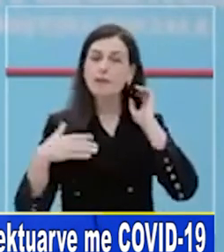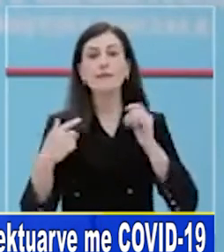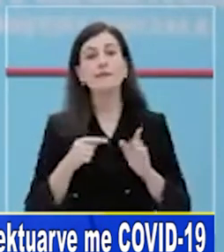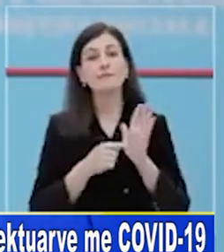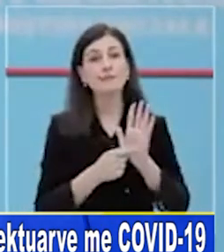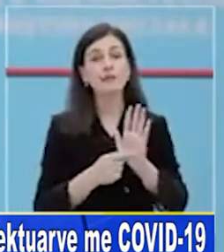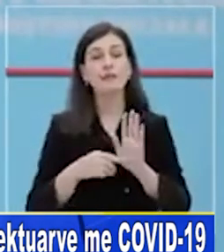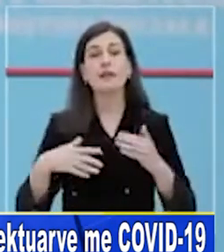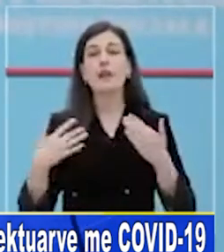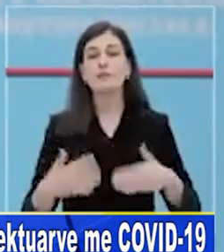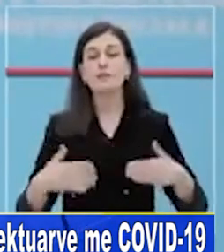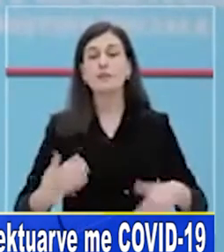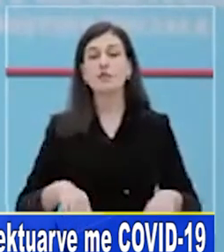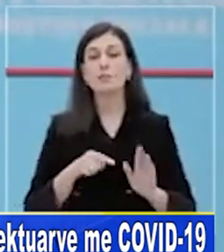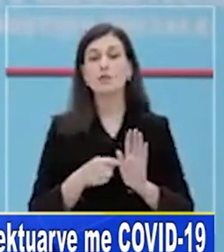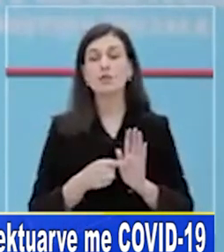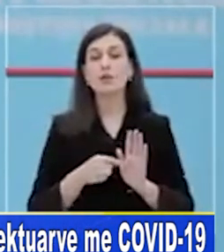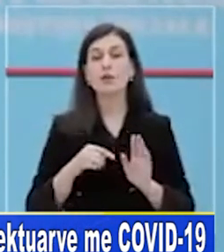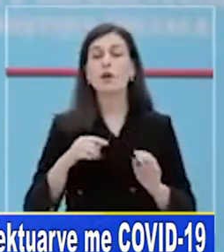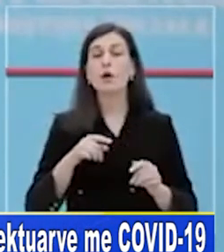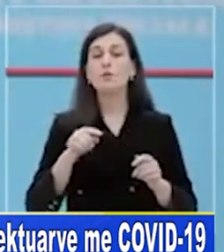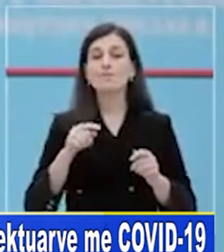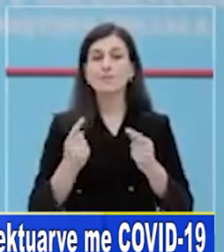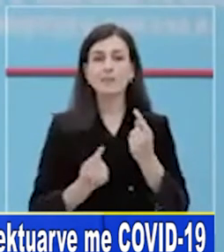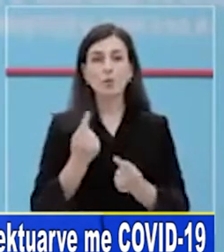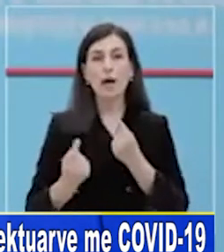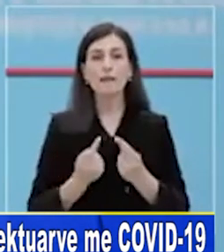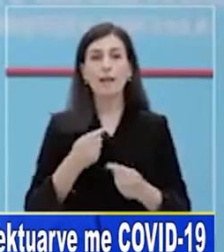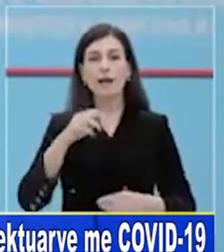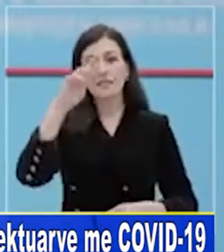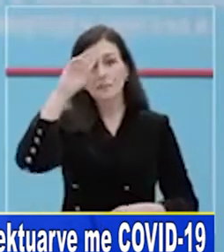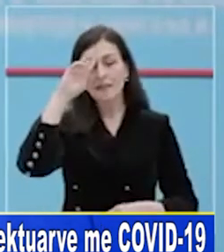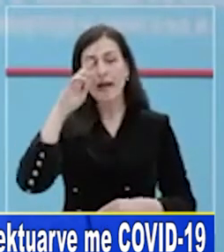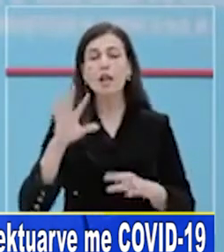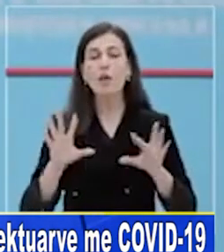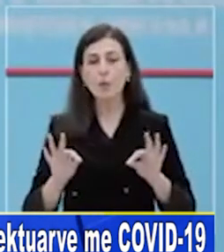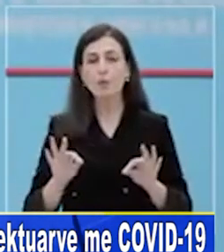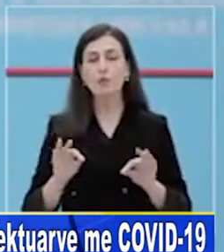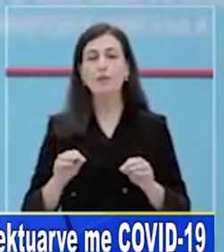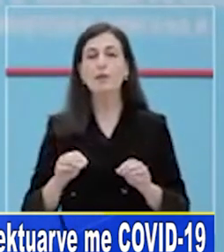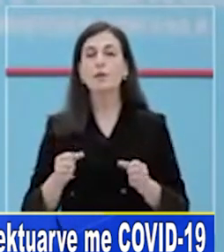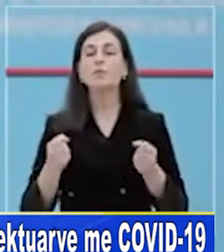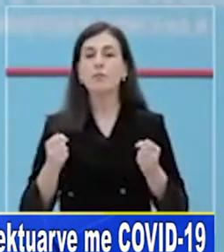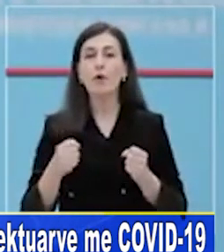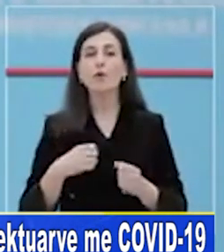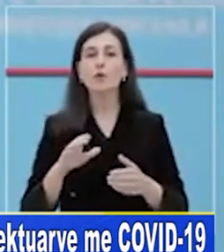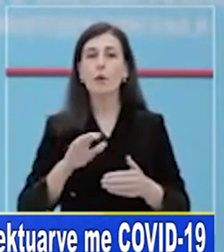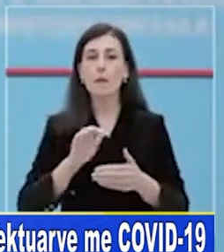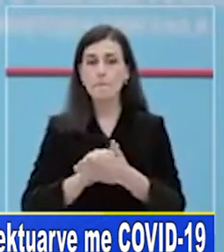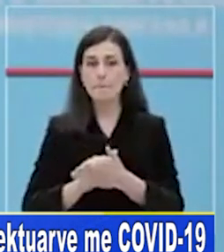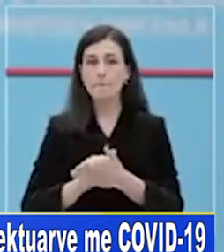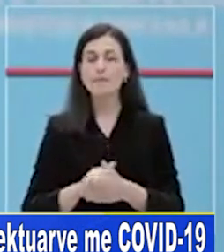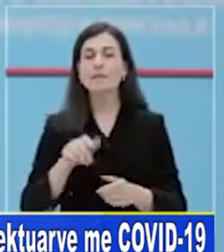që evidentoj faktin që masat e marra kanë bërë të mundur që sistemi shëndetësor të apërbaloj më së miri situatën e COVID-19 në Shqipëri,